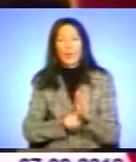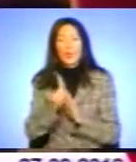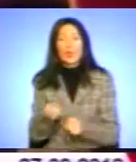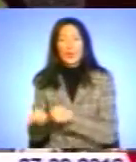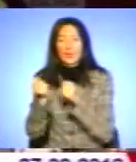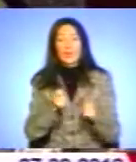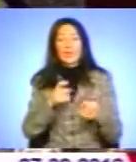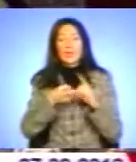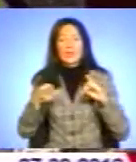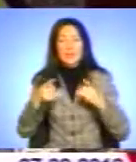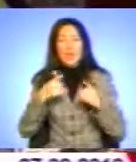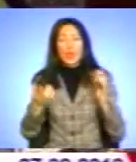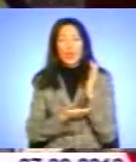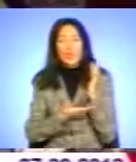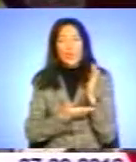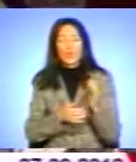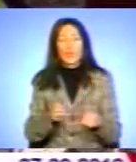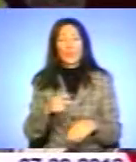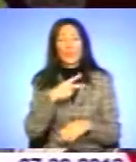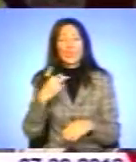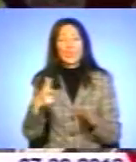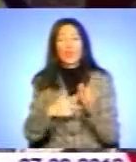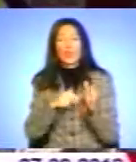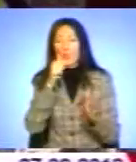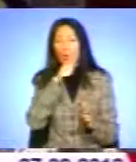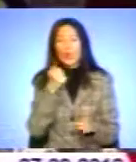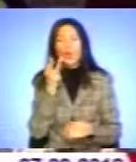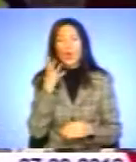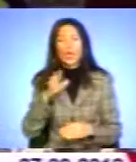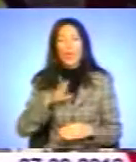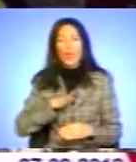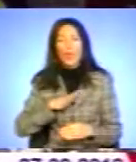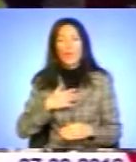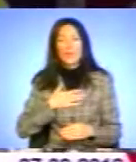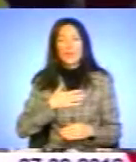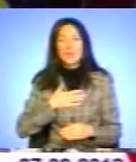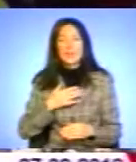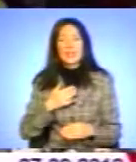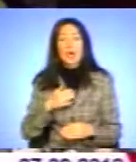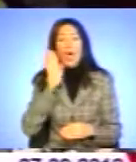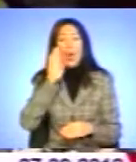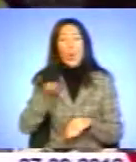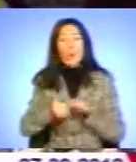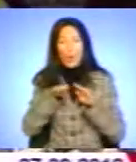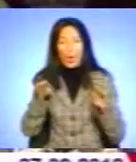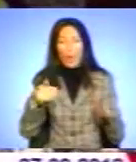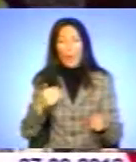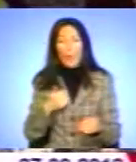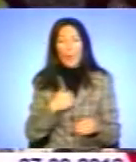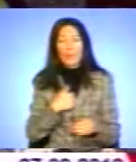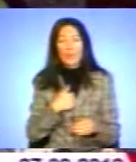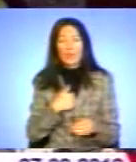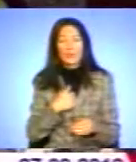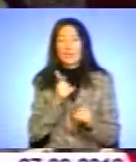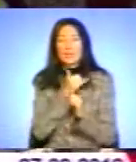балок. У 2008 році, коли застав потоп, ми